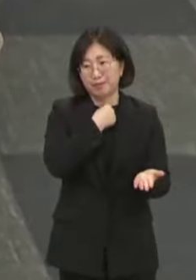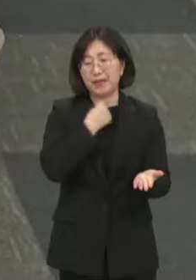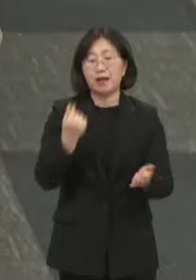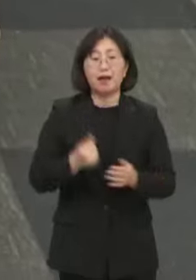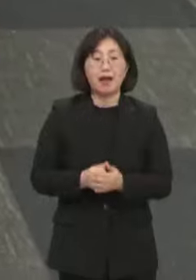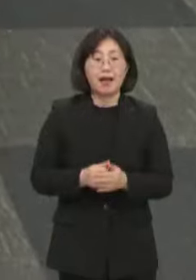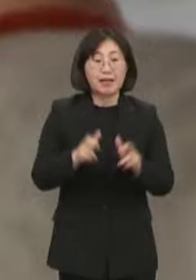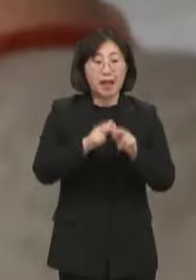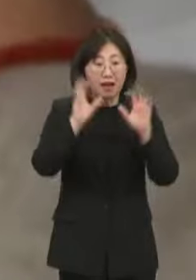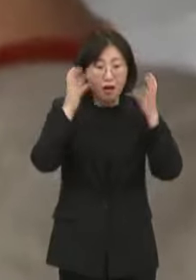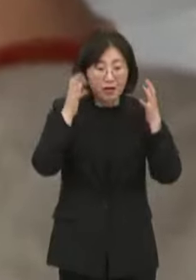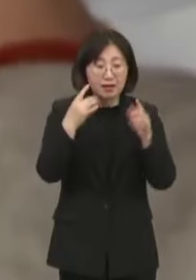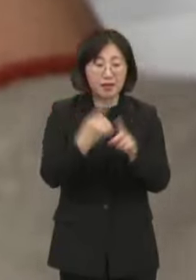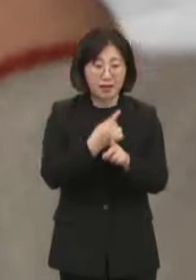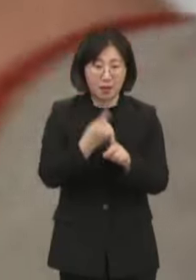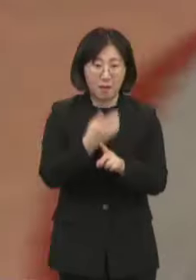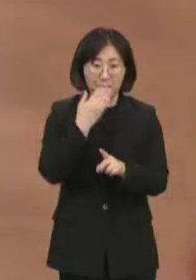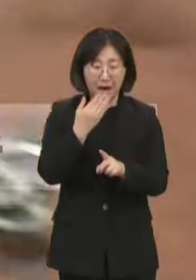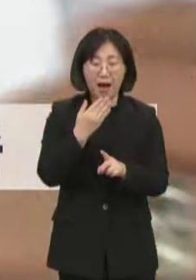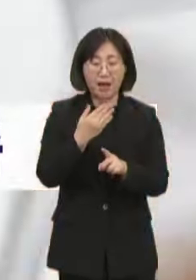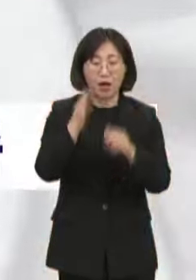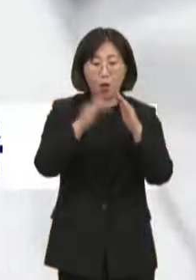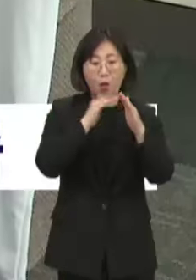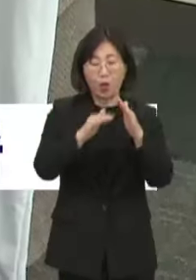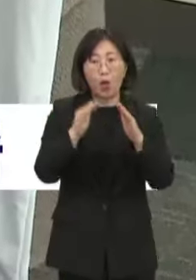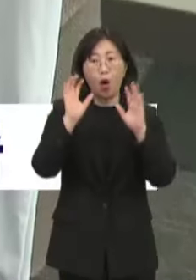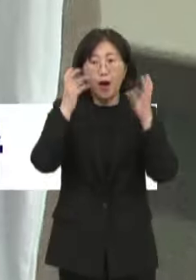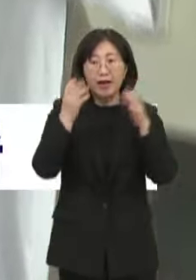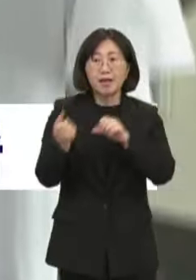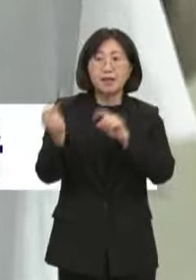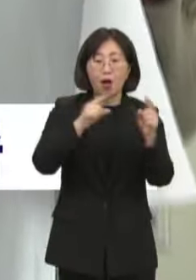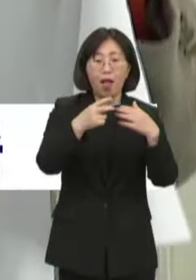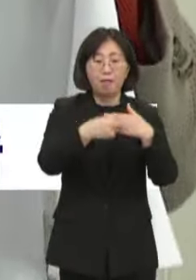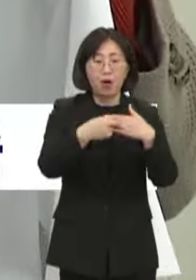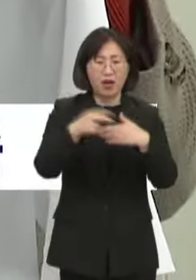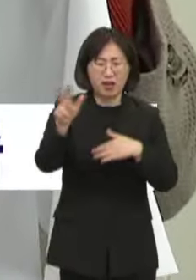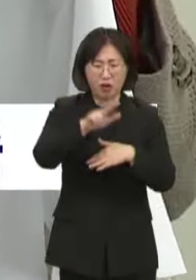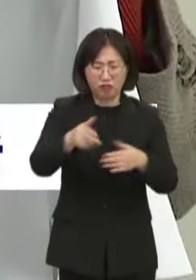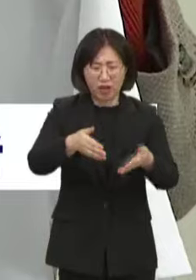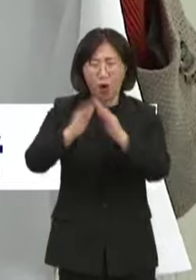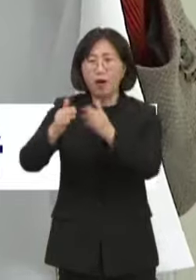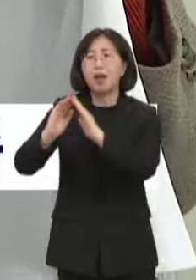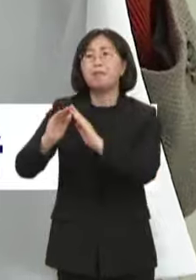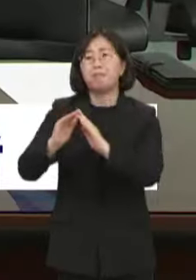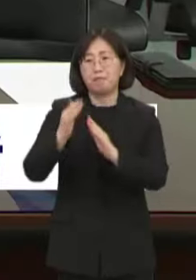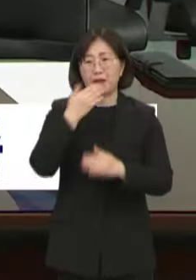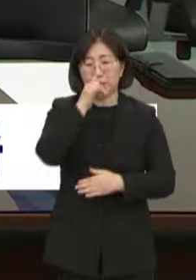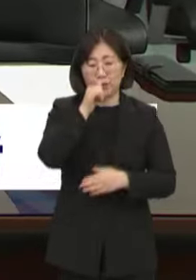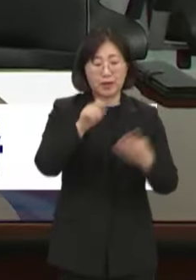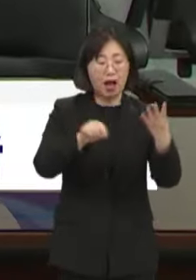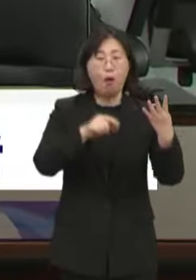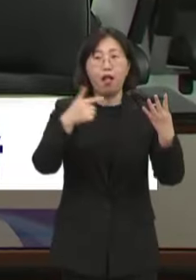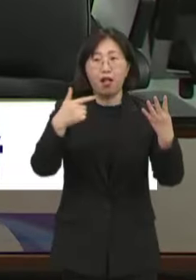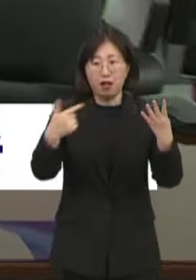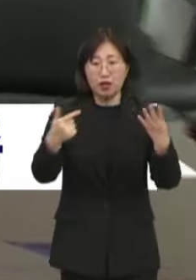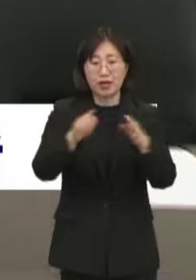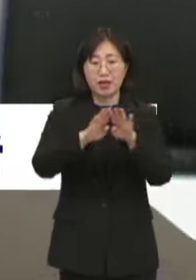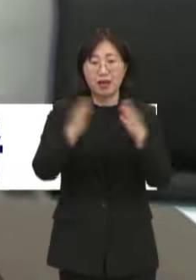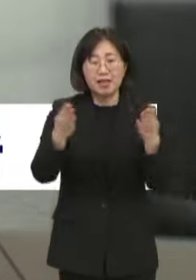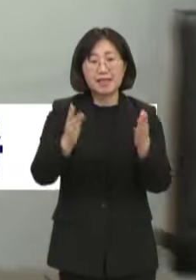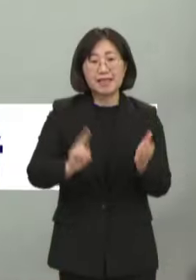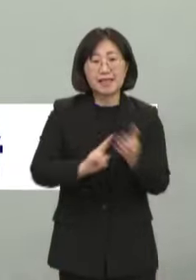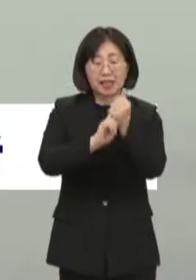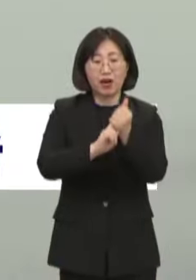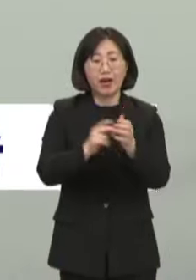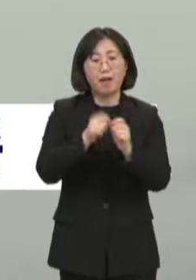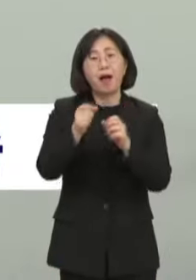장애 어린이들이 치료받을 수 있는 공공어린이 재활병원의 전국 건립을 위해 오는 4월 6일 열리는 기적의 마라톤